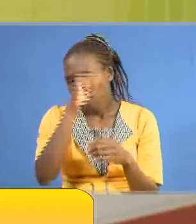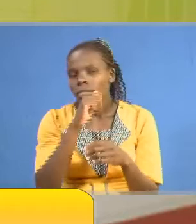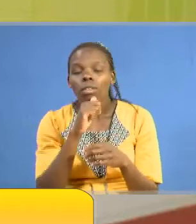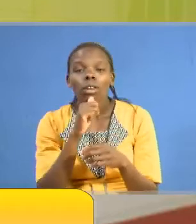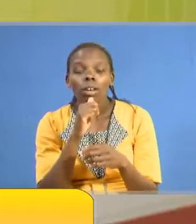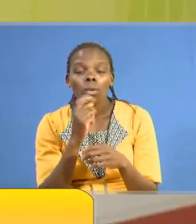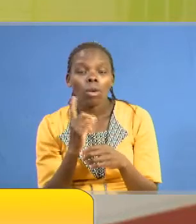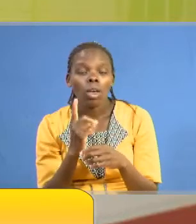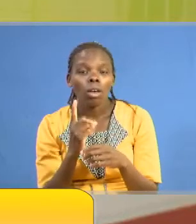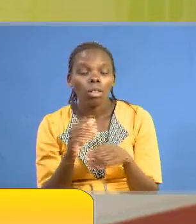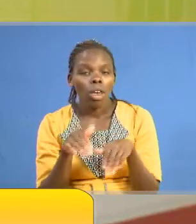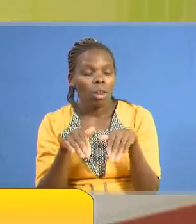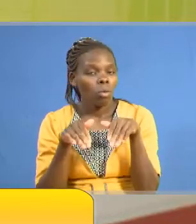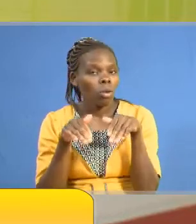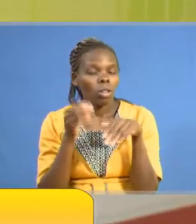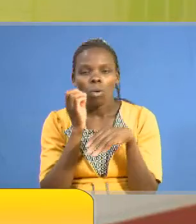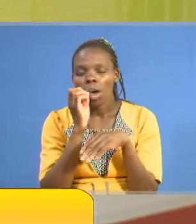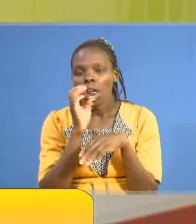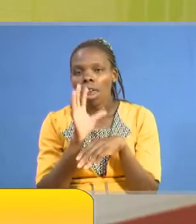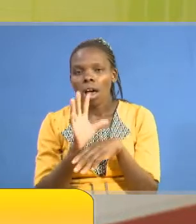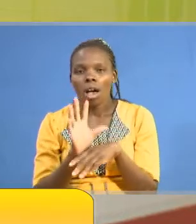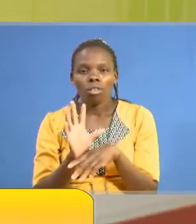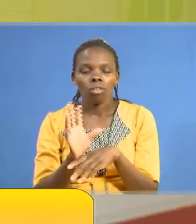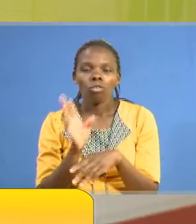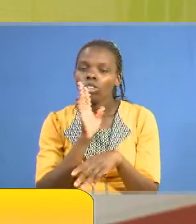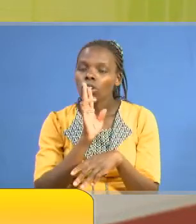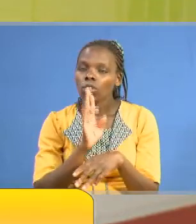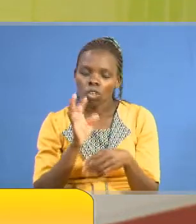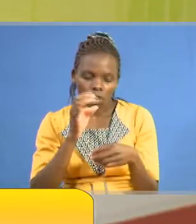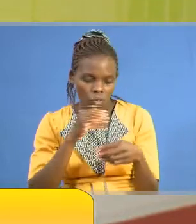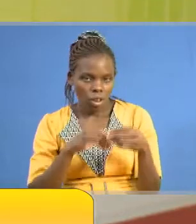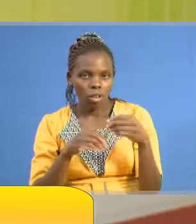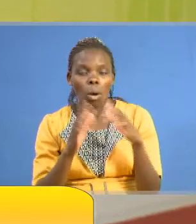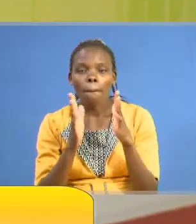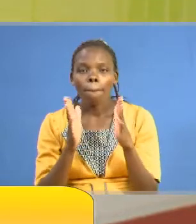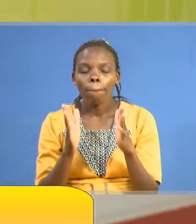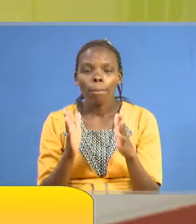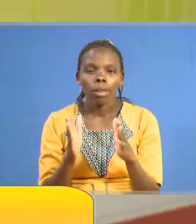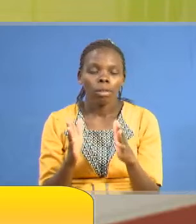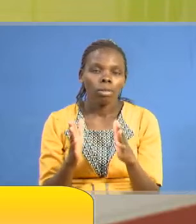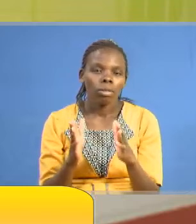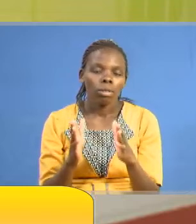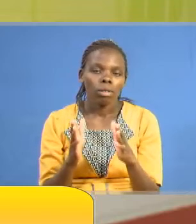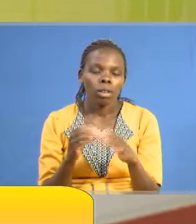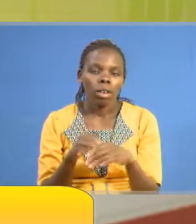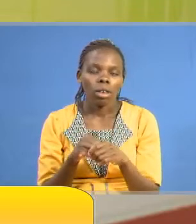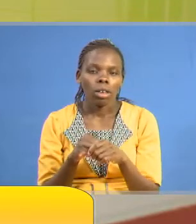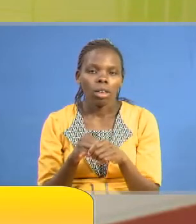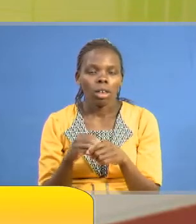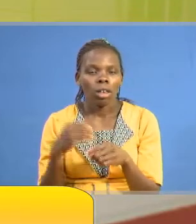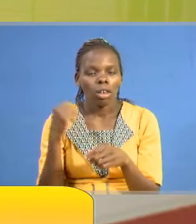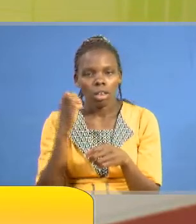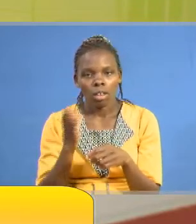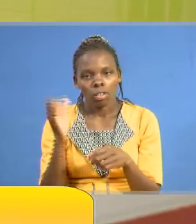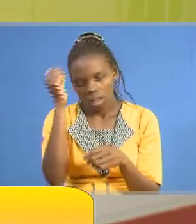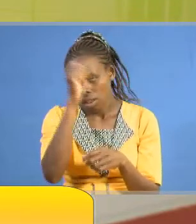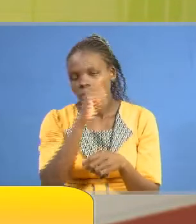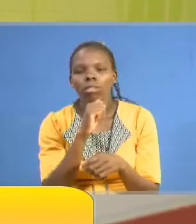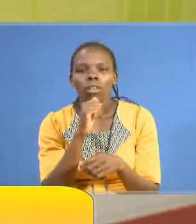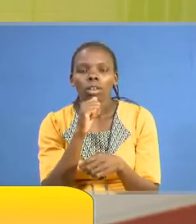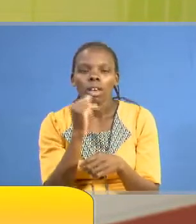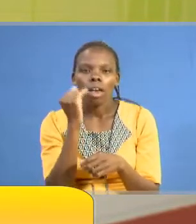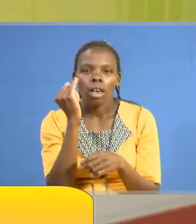Hapo huku wananchi wakisubiri kutangazwa rasmi kwa matokeo ya uchaguzi mkuu wa mikoa na bunge nchini Afrika Kusini. Tume